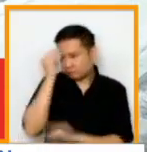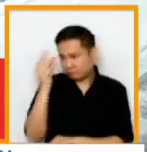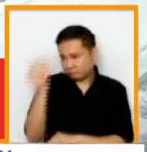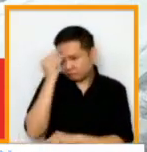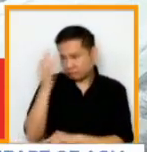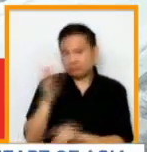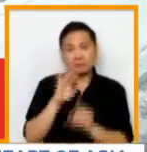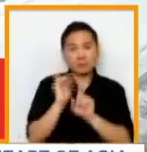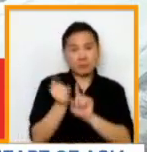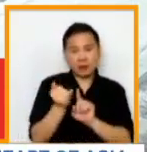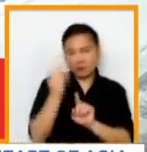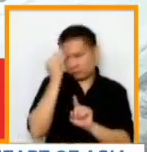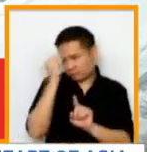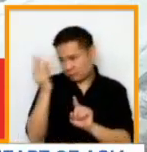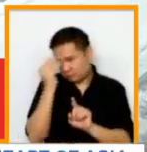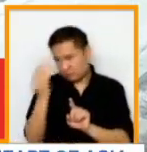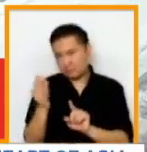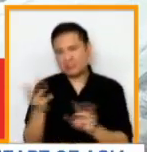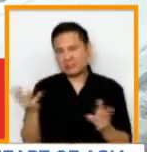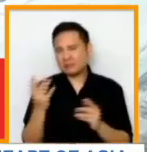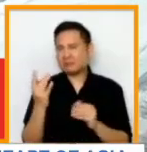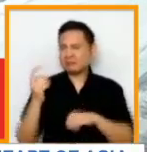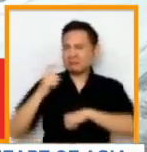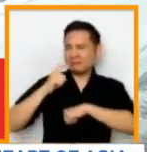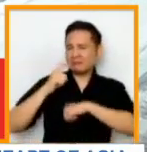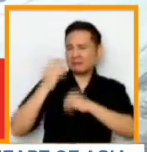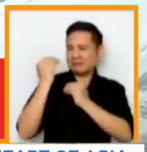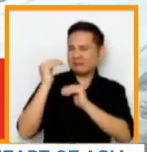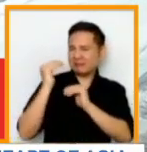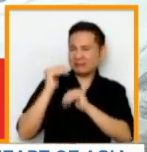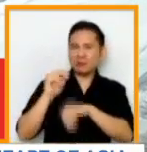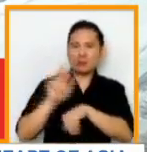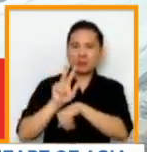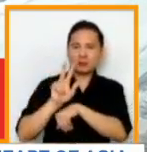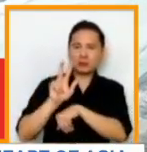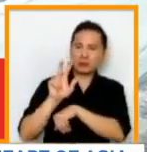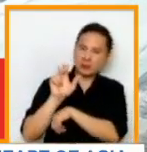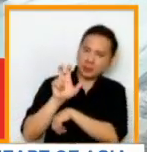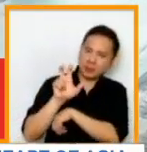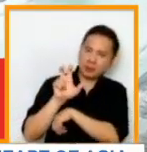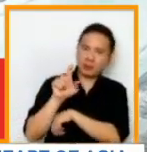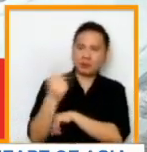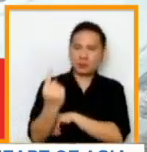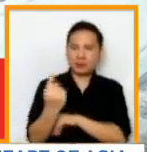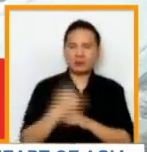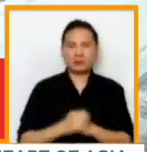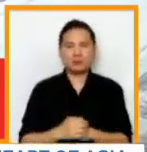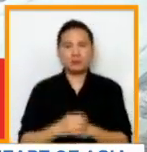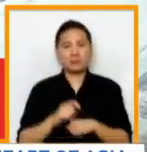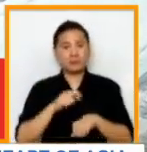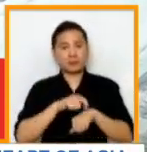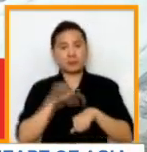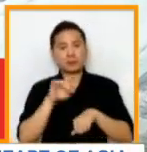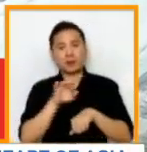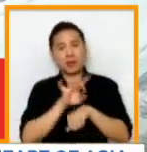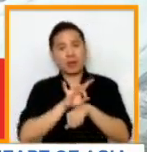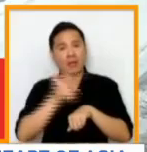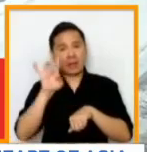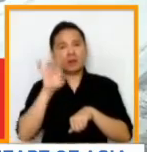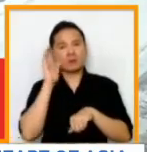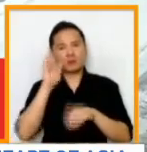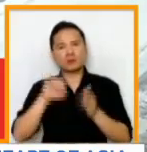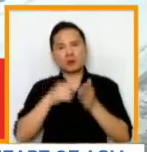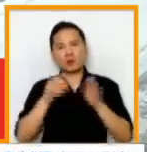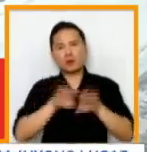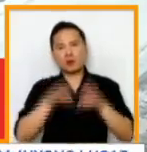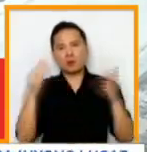na nagbantay dito na hanggang 300 lang talaga yung cut-off. Alas 8 pa ng umaga magsisimula yung voter registration. Yan